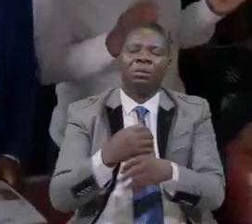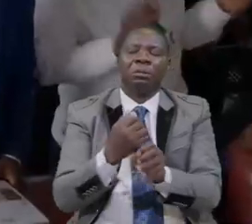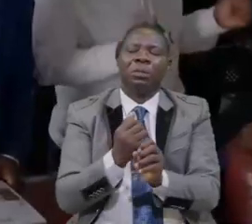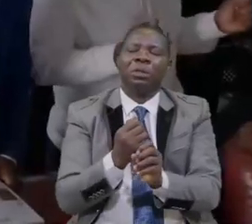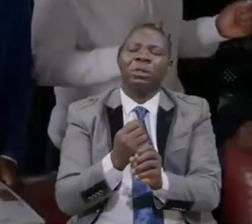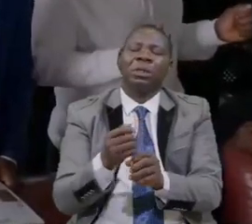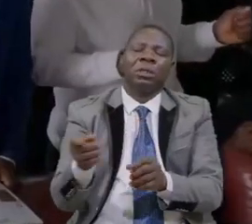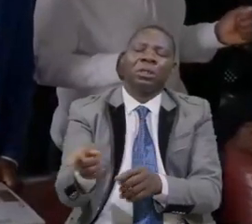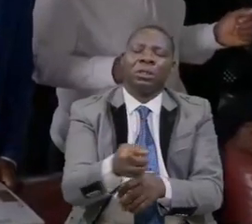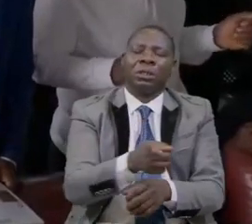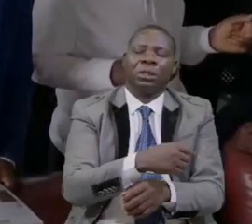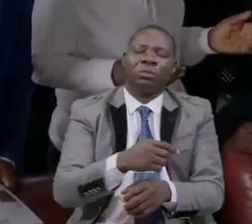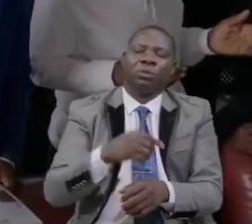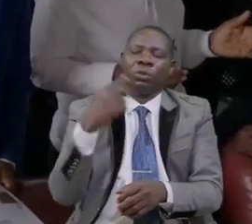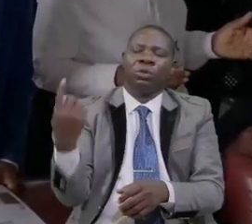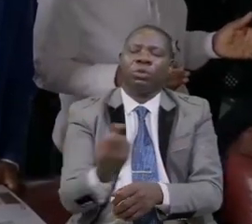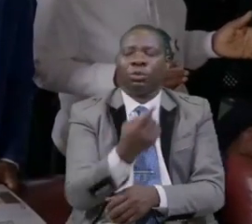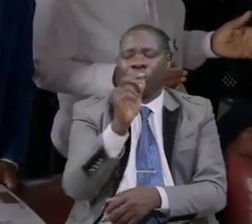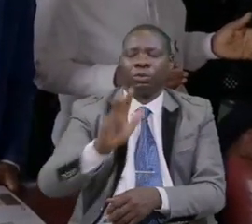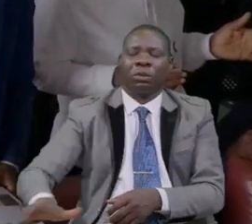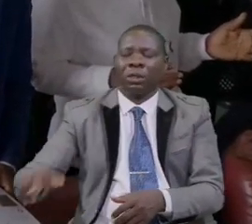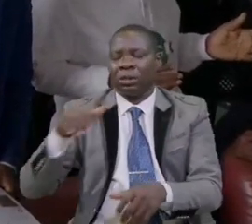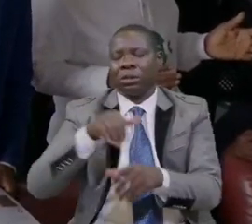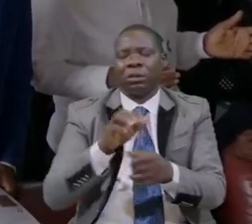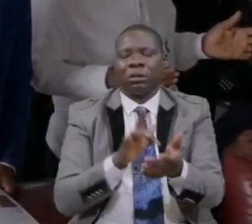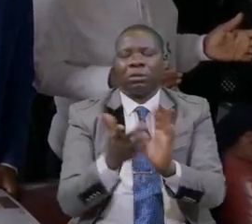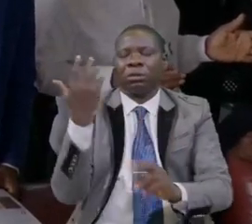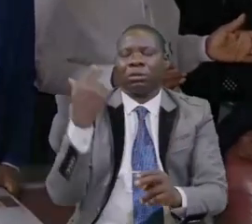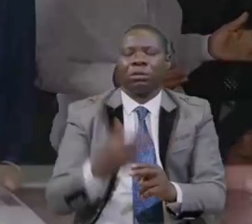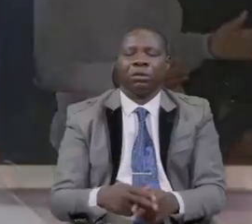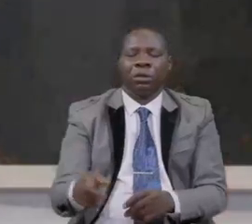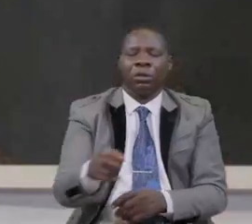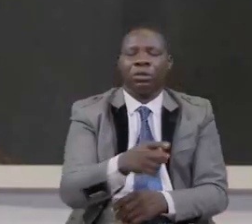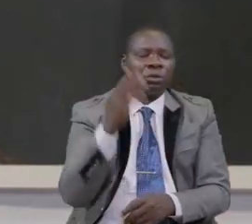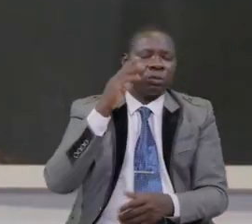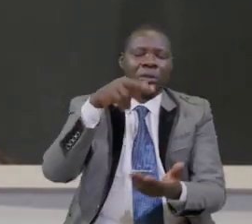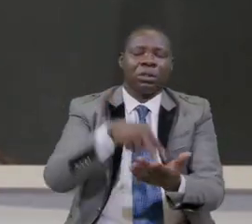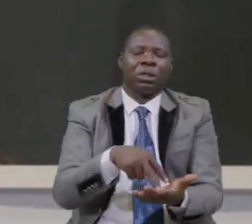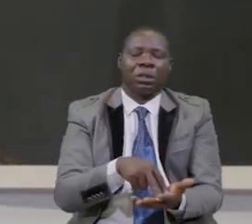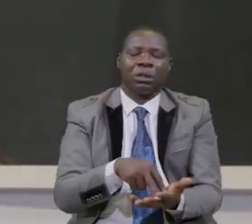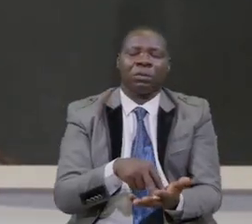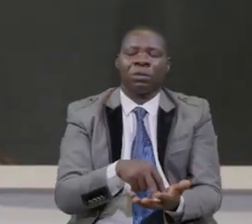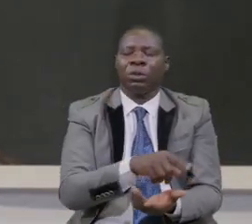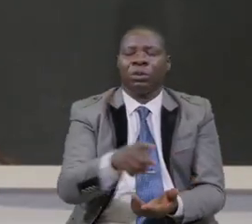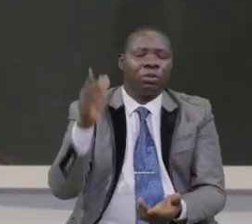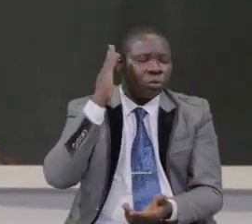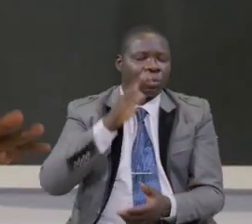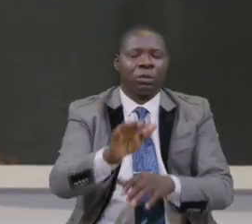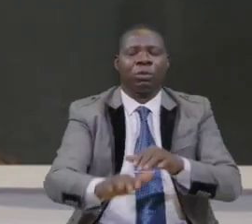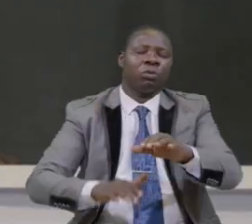ça nul et vil. Tu vas tenir et tu